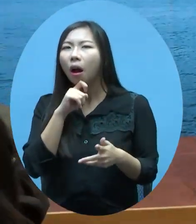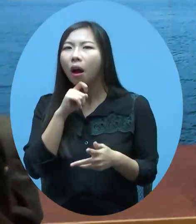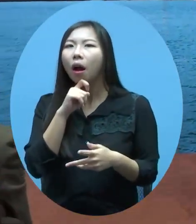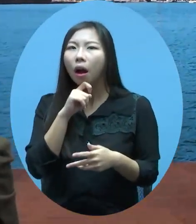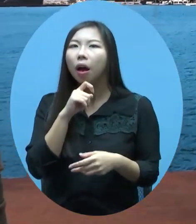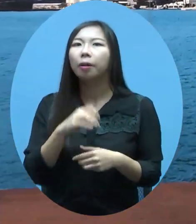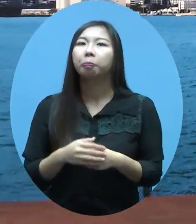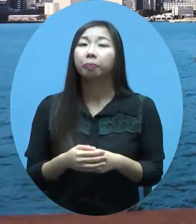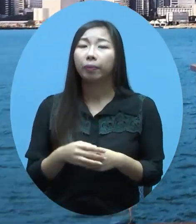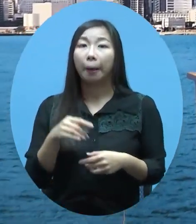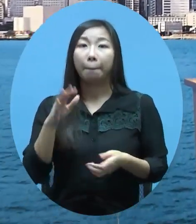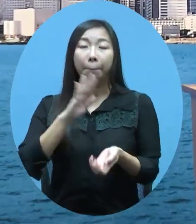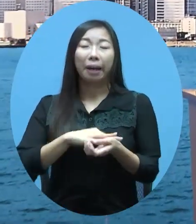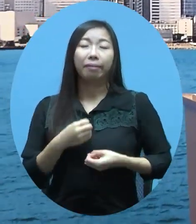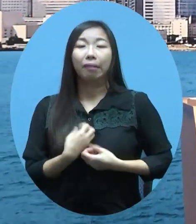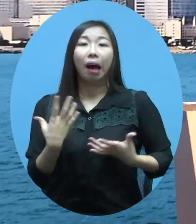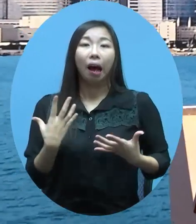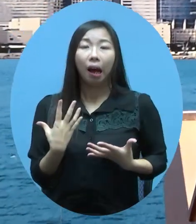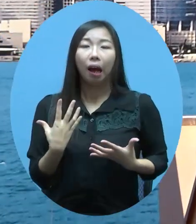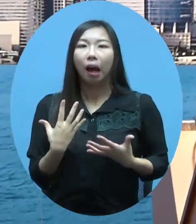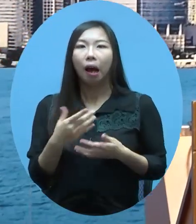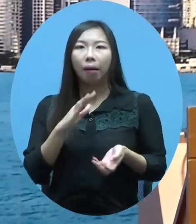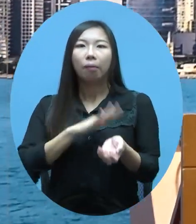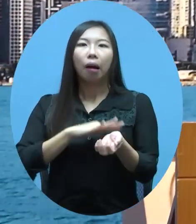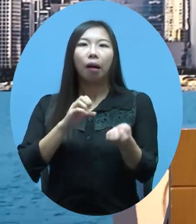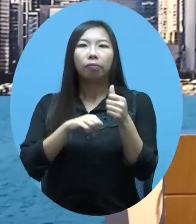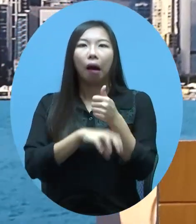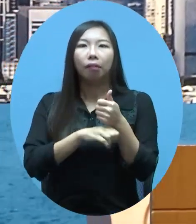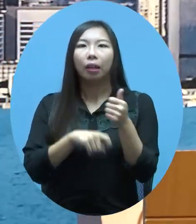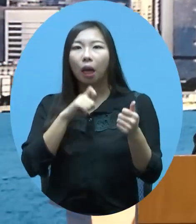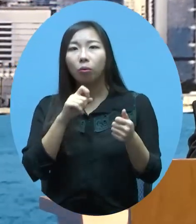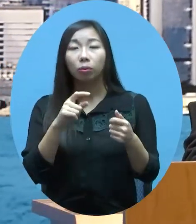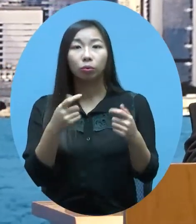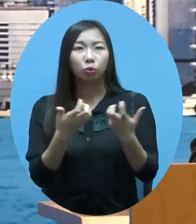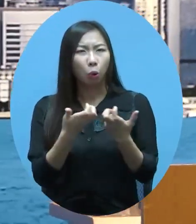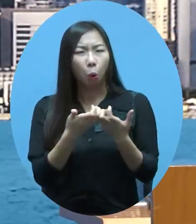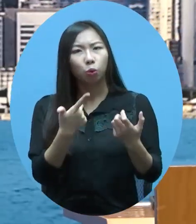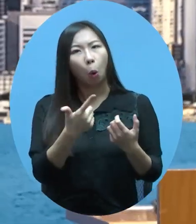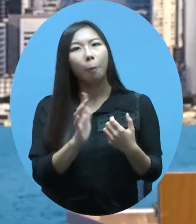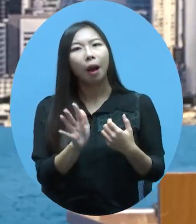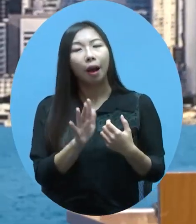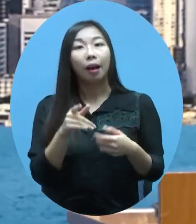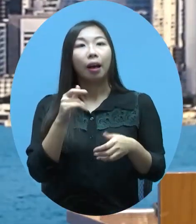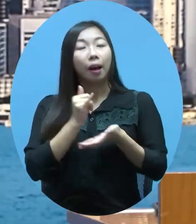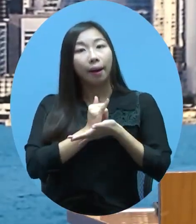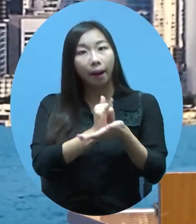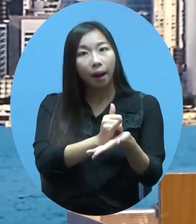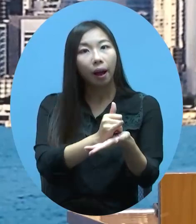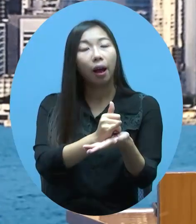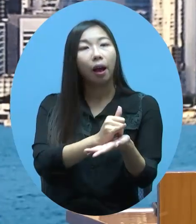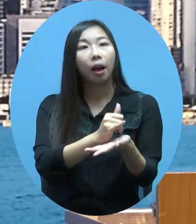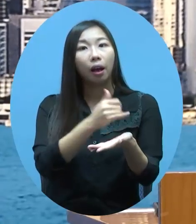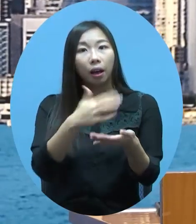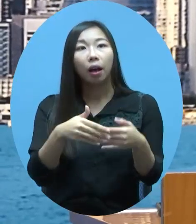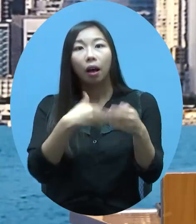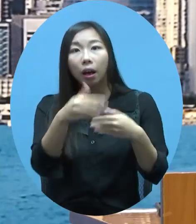們發病的時間，但是就是數字就不是多，但是比如入院之後究竟他有沒有再之後